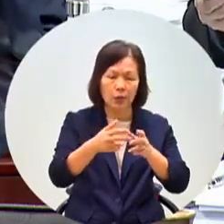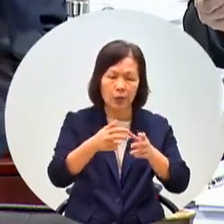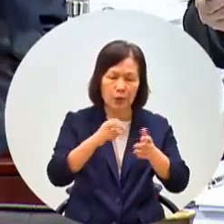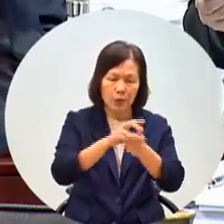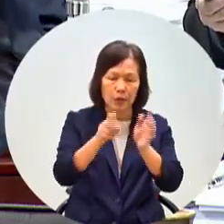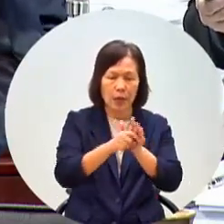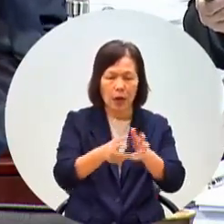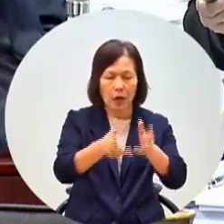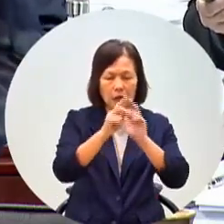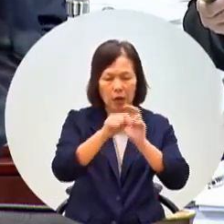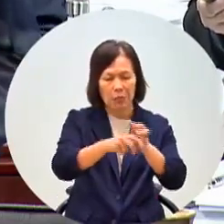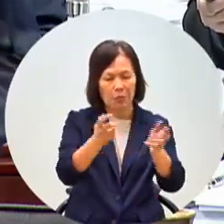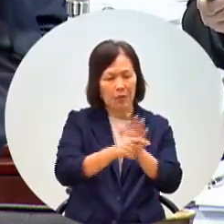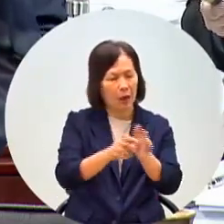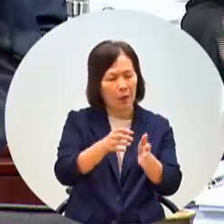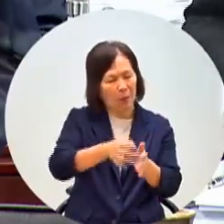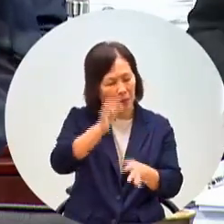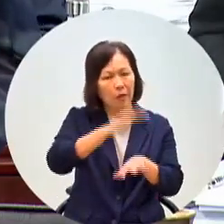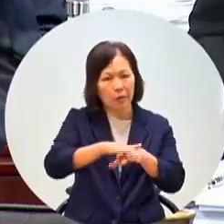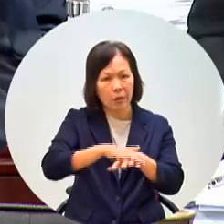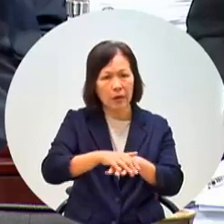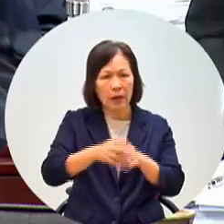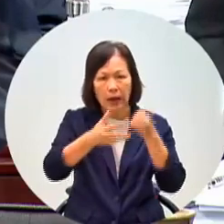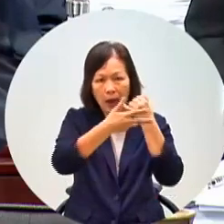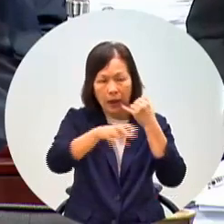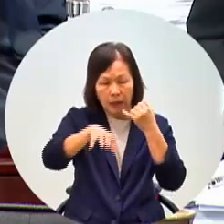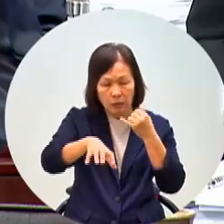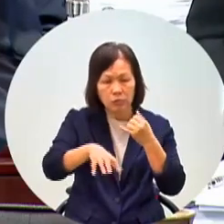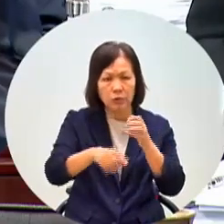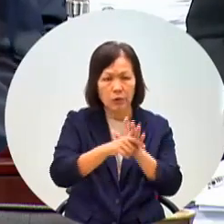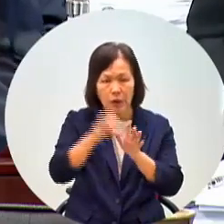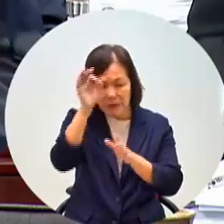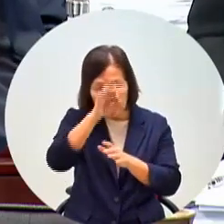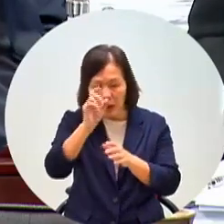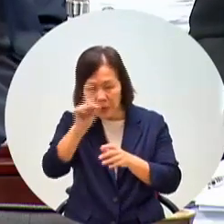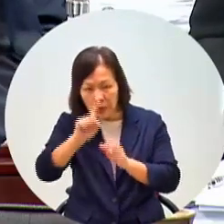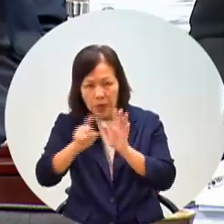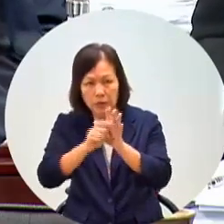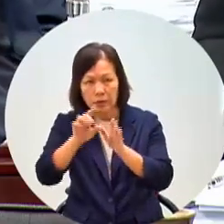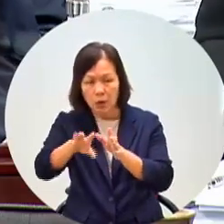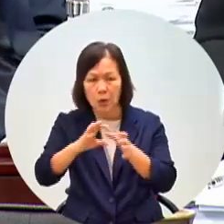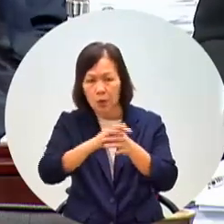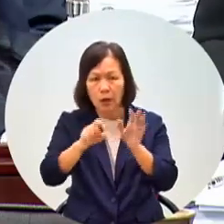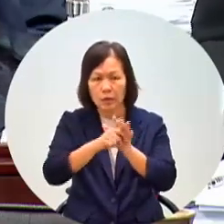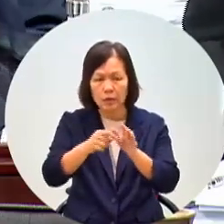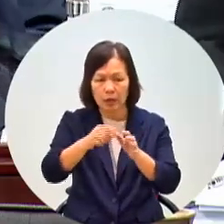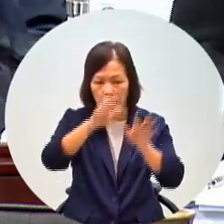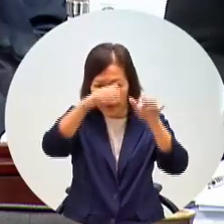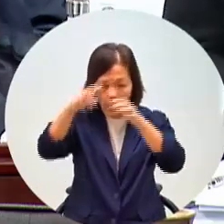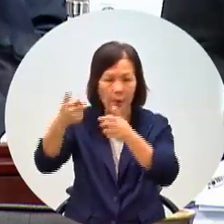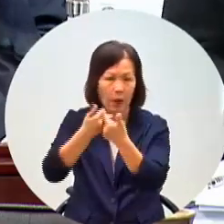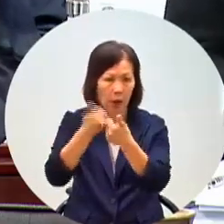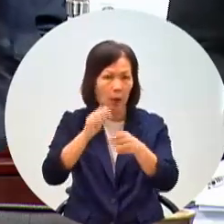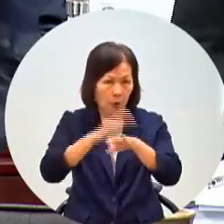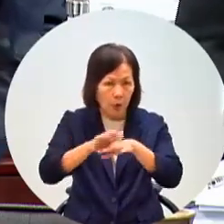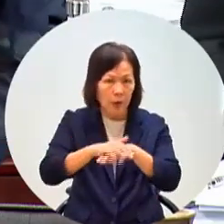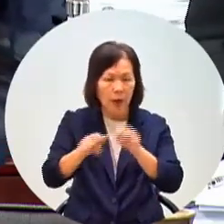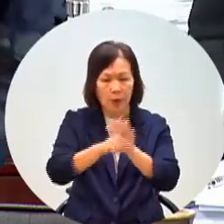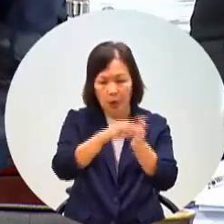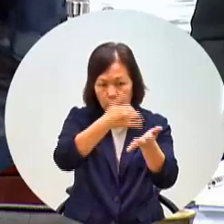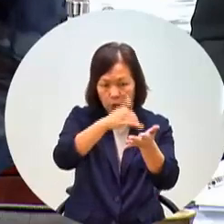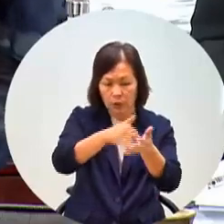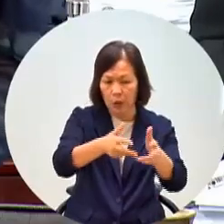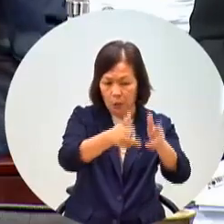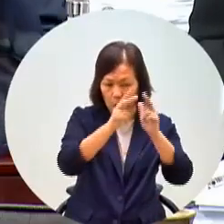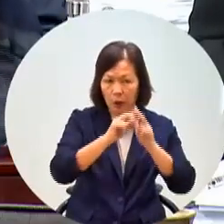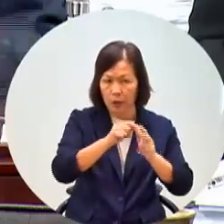所以海洋局吼，即摆找迄个相关的，即咱的温阿姐来开协调会，吼、哦，啊来算看迄个桥若要